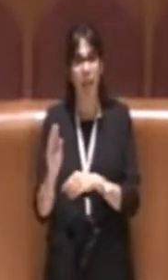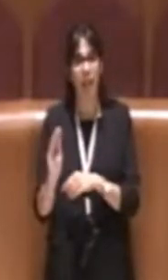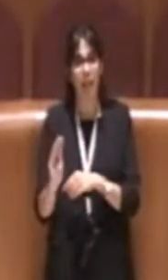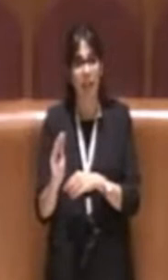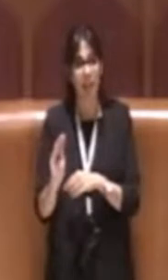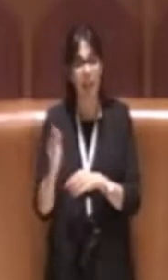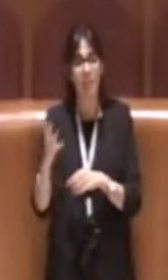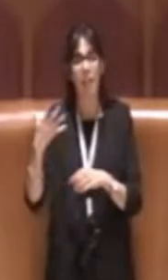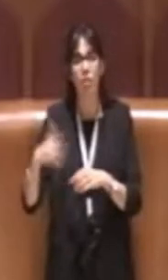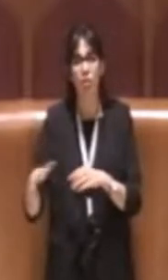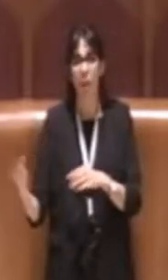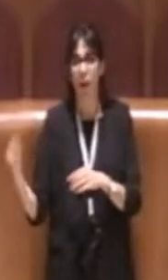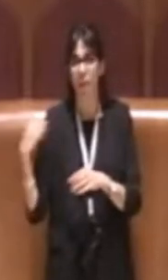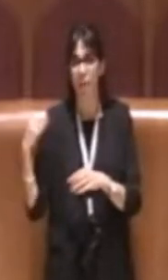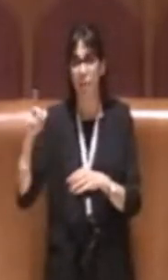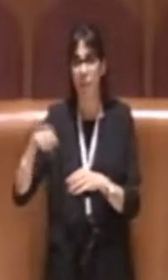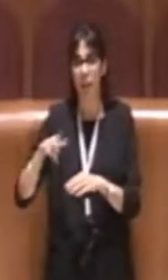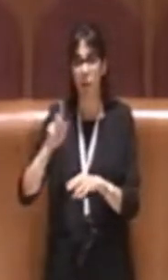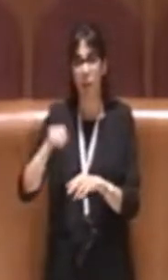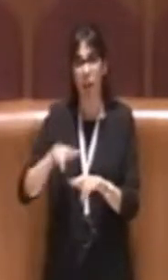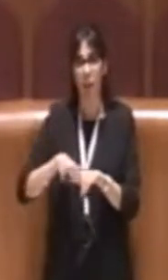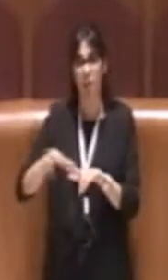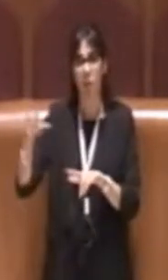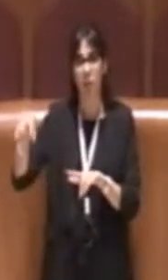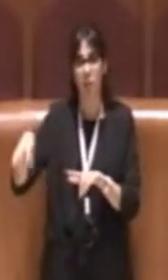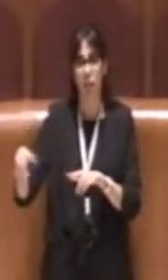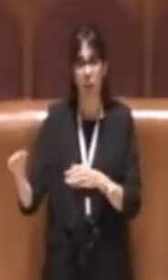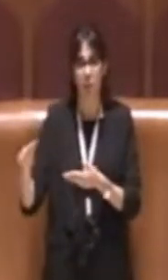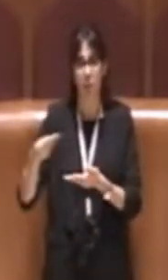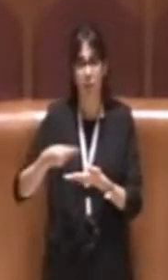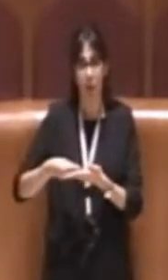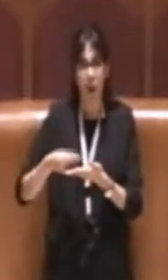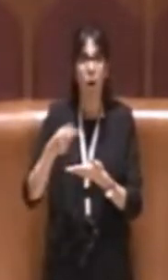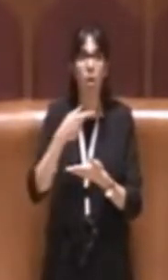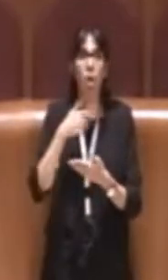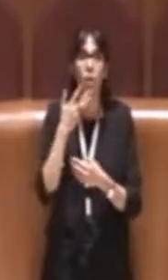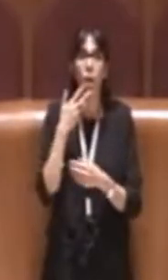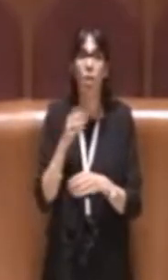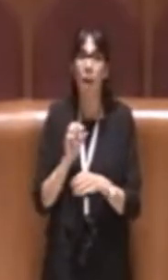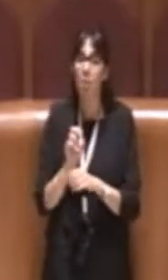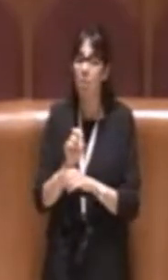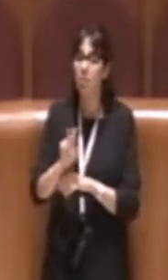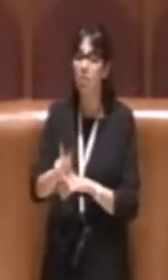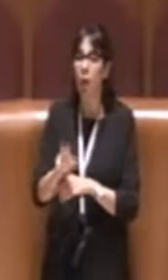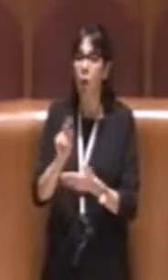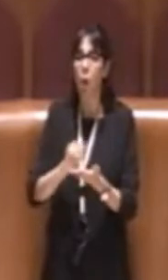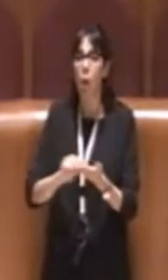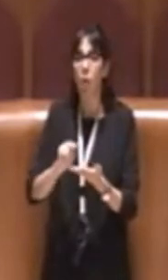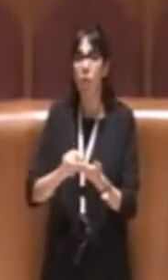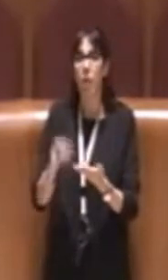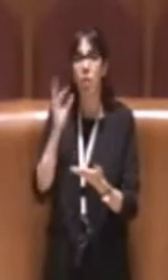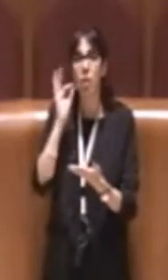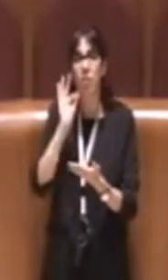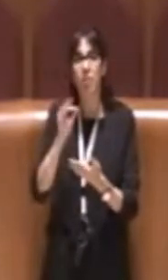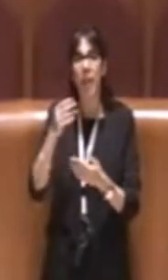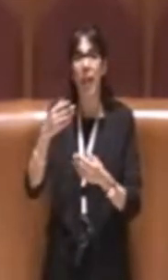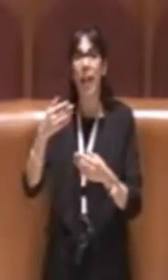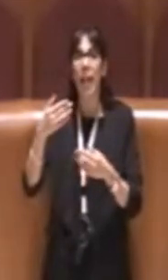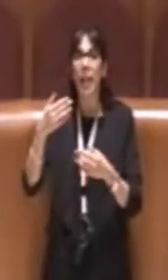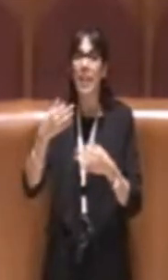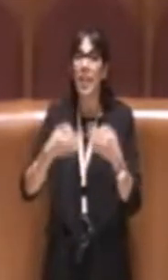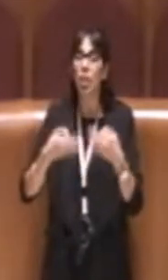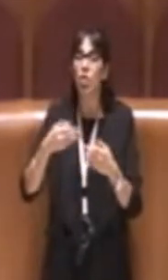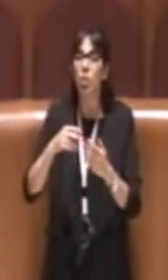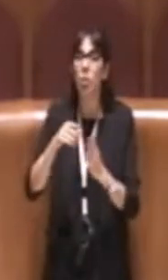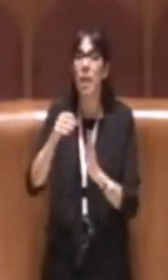pervenuta anche dal municipio, diamo indirizzo agli uffici perché al disciplinare del concorso venga allegato